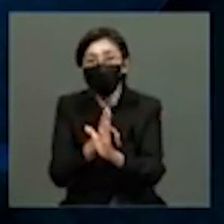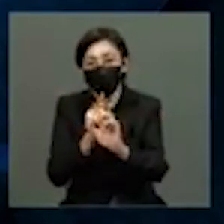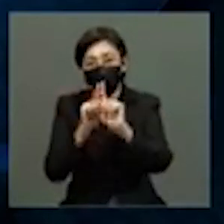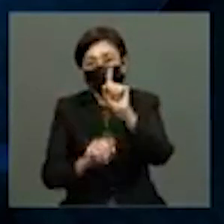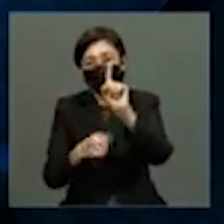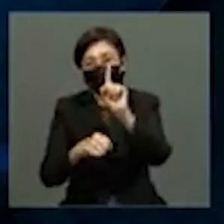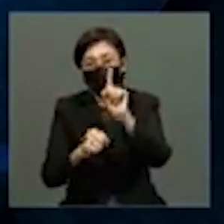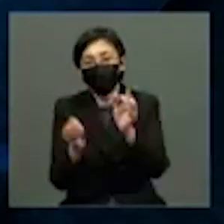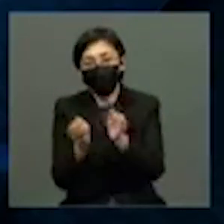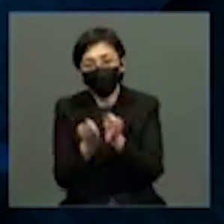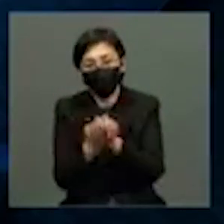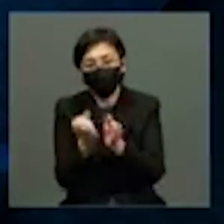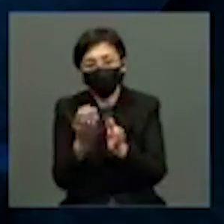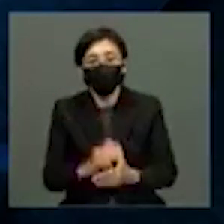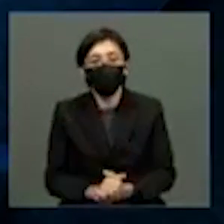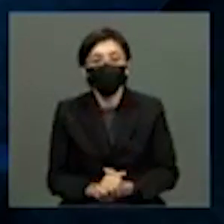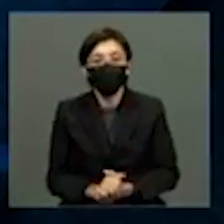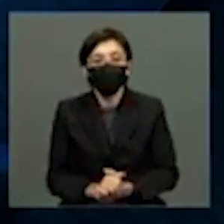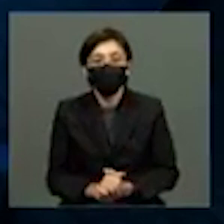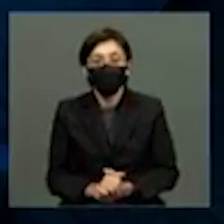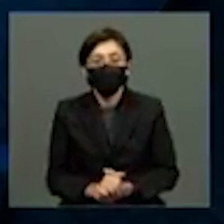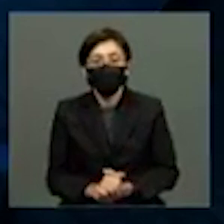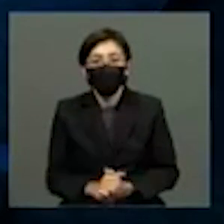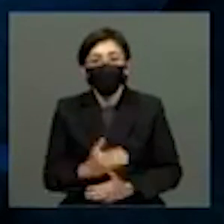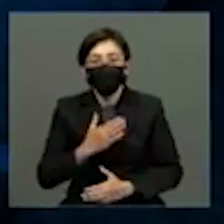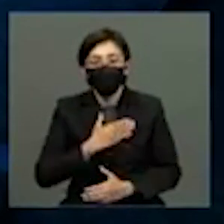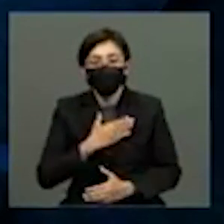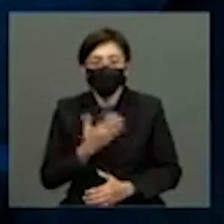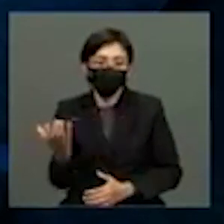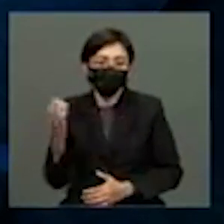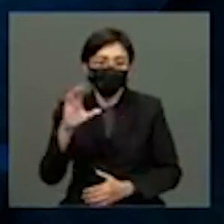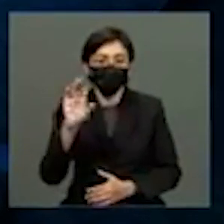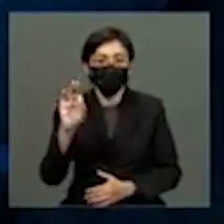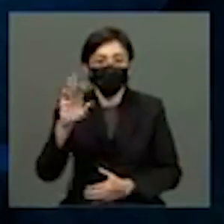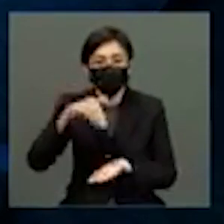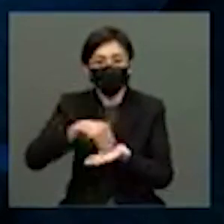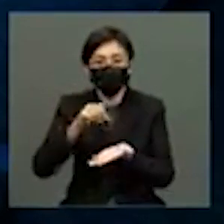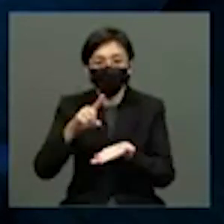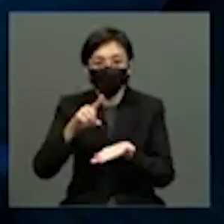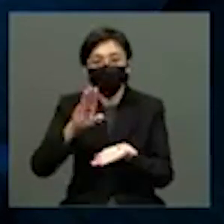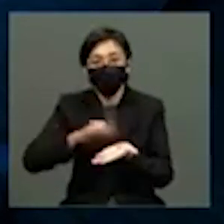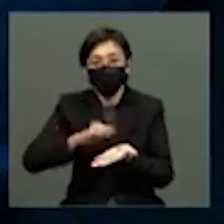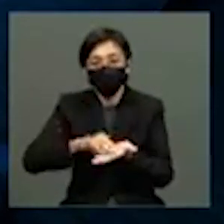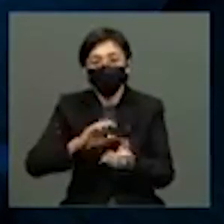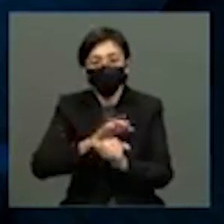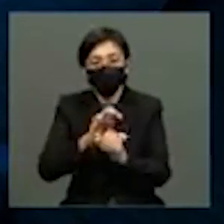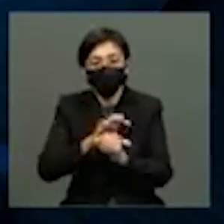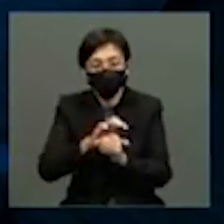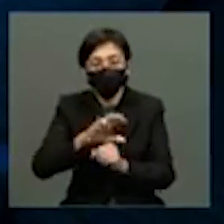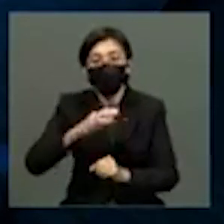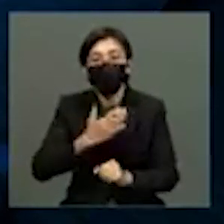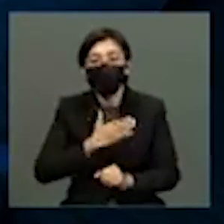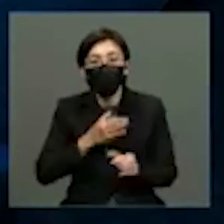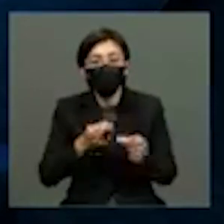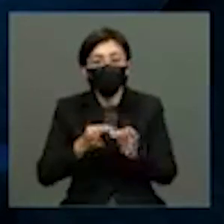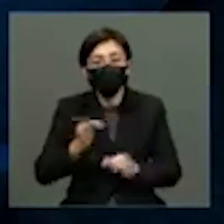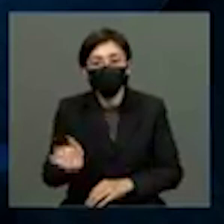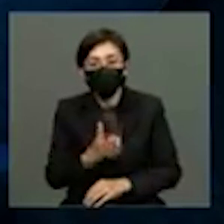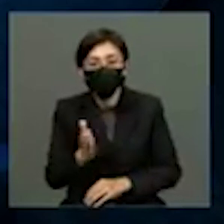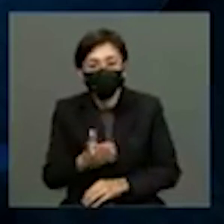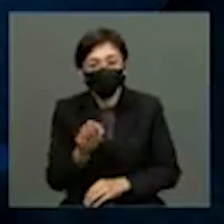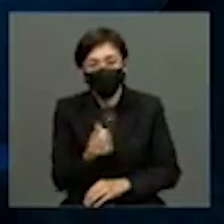ตารางสกอร์บอร์ดนี่ผมเอาไปฝากไว้อยู่ใน Facebook ศูนย์ข้อมูลโควิดแล้วกันนะครับเพื่อให้ได้รวดเร็วแต่ว่ามาดู